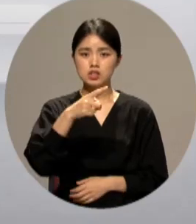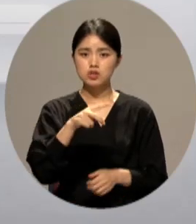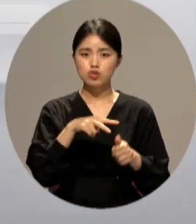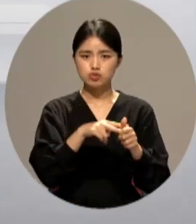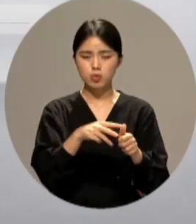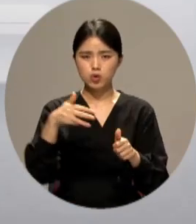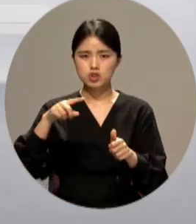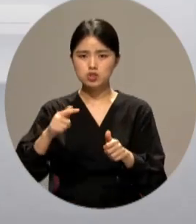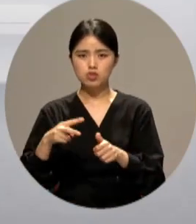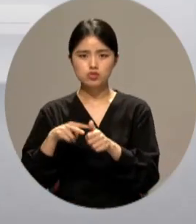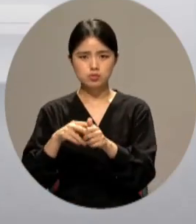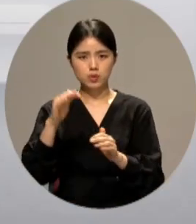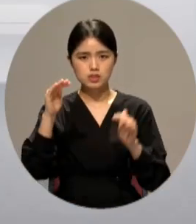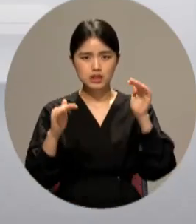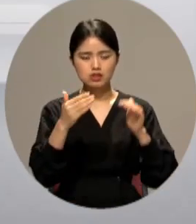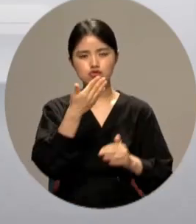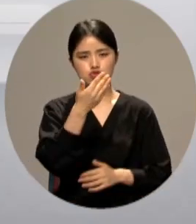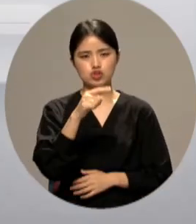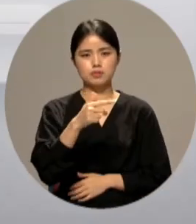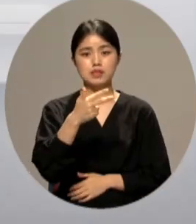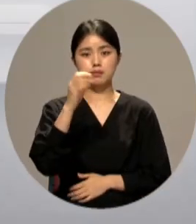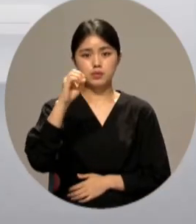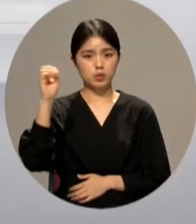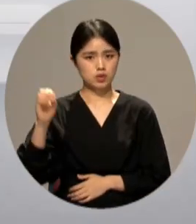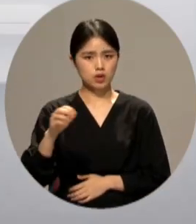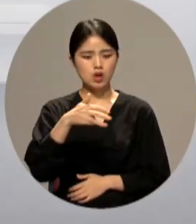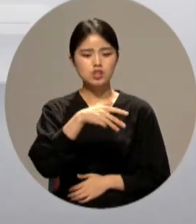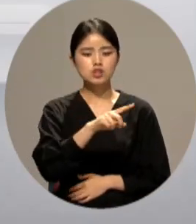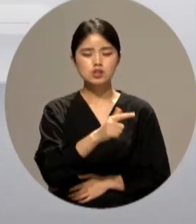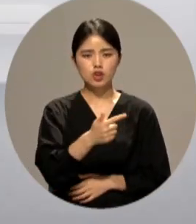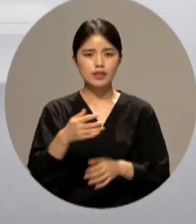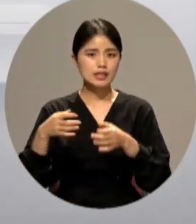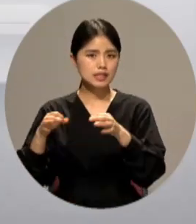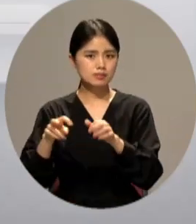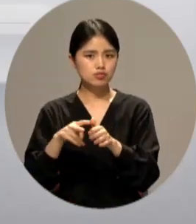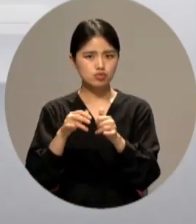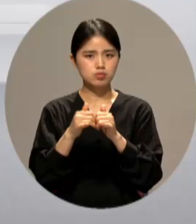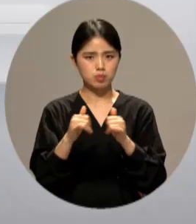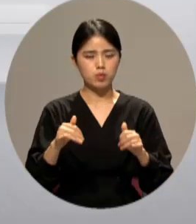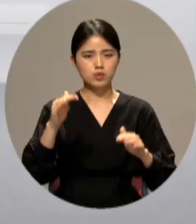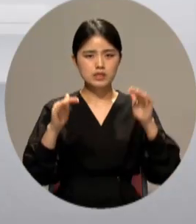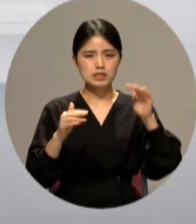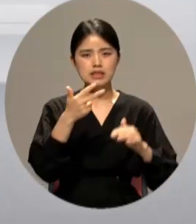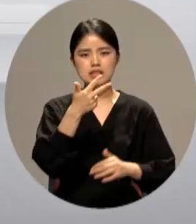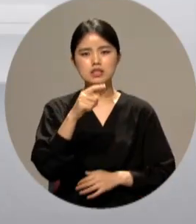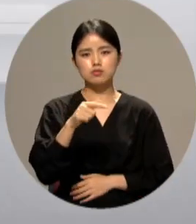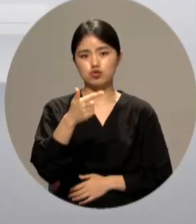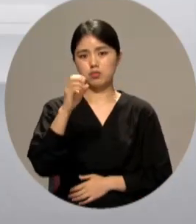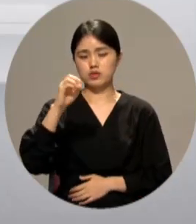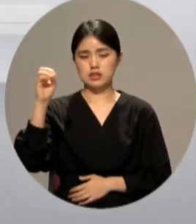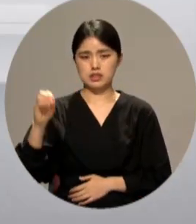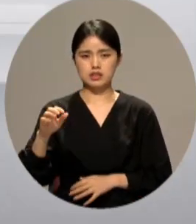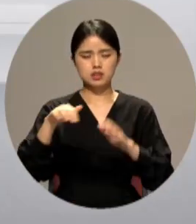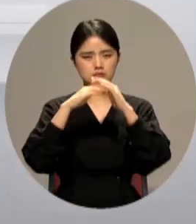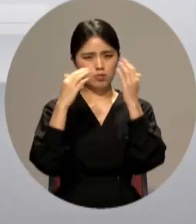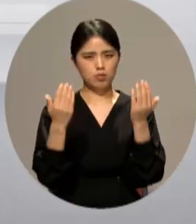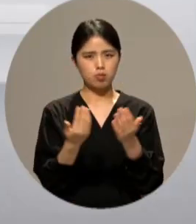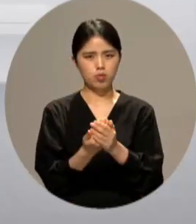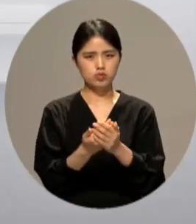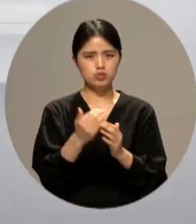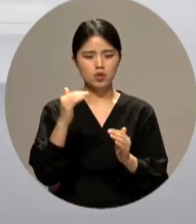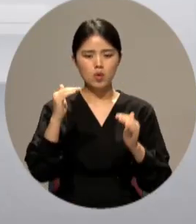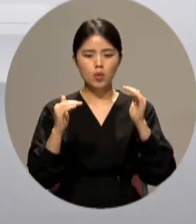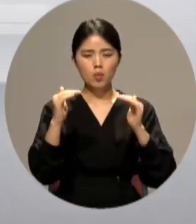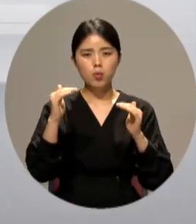1005 보관의 차이는 9.7% p 1005 보와 김 우 보 의 차이는 7.6% 포인트 로 모두 오차